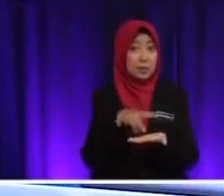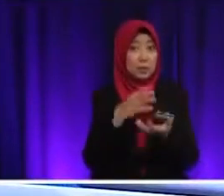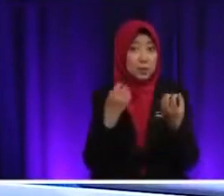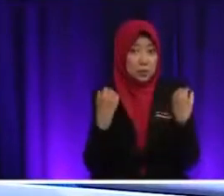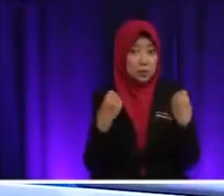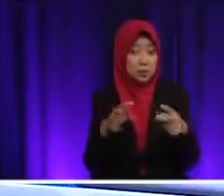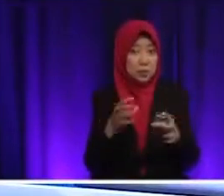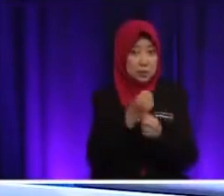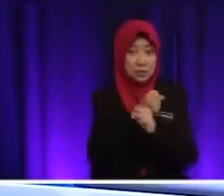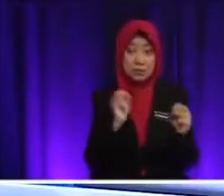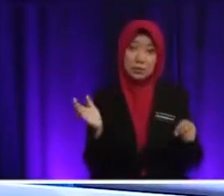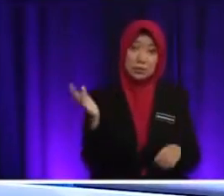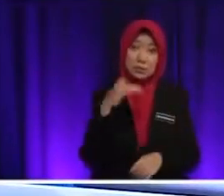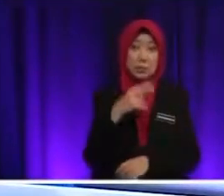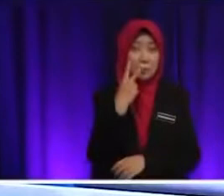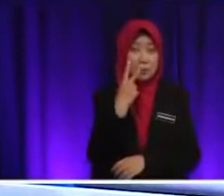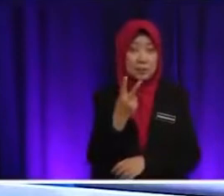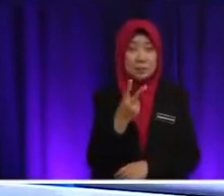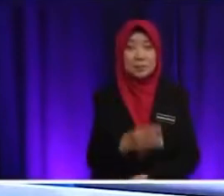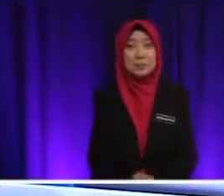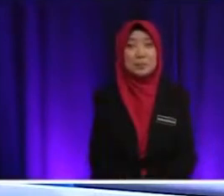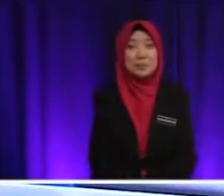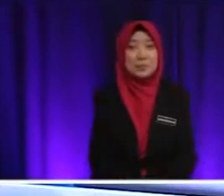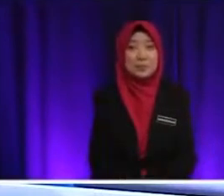disediakan. Jom sama-sama kita tonton.